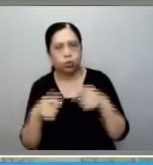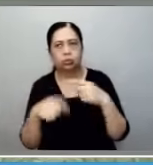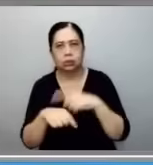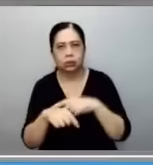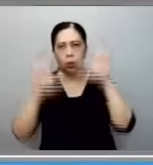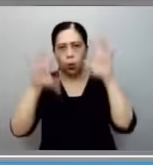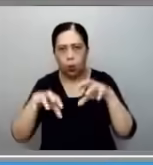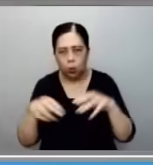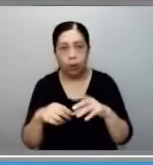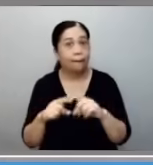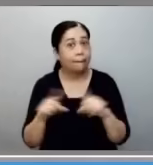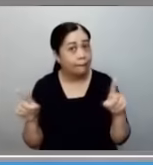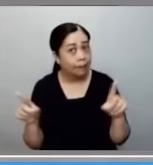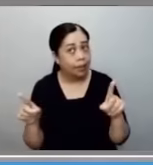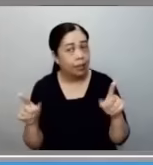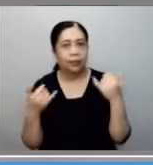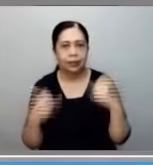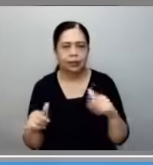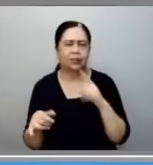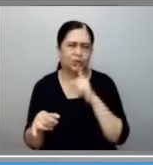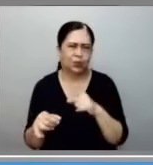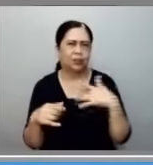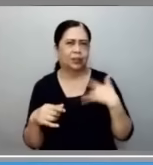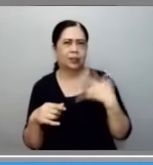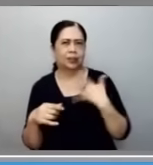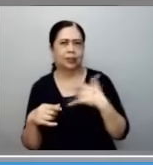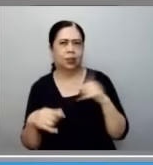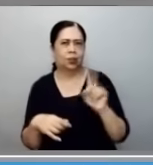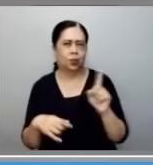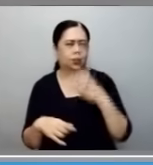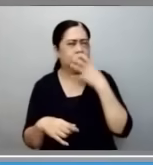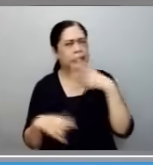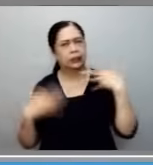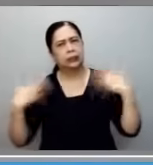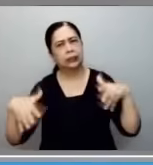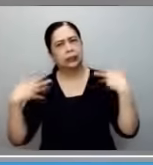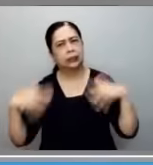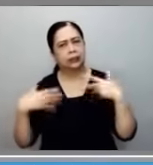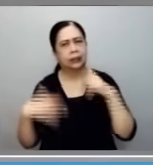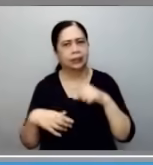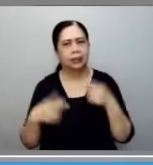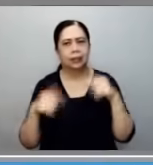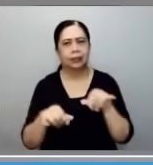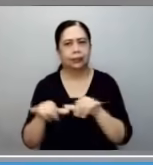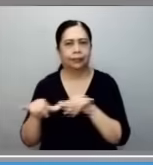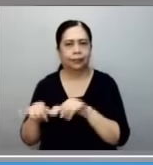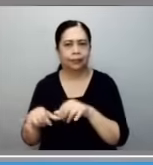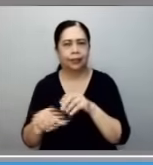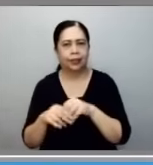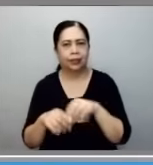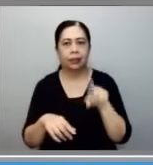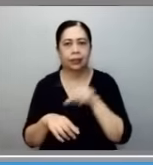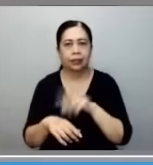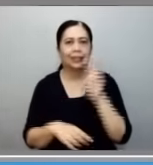Mm-hmm. But then, nandun pa rin talaga yung nararamdaman natin na alinsangan okay. Na yun ay na-measure or na-calculate natin, which is